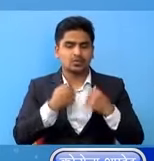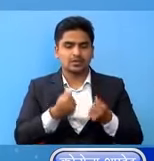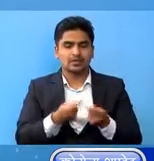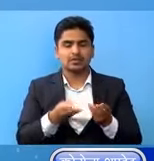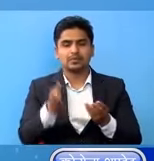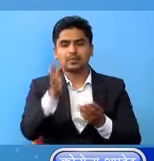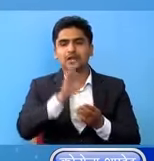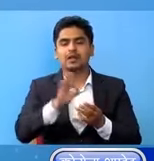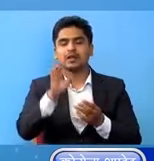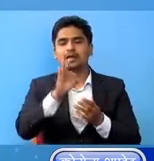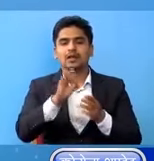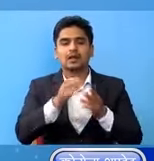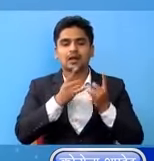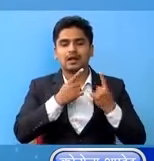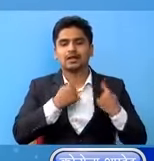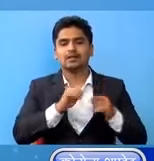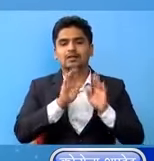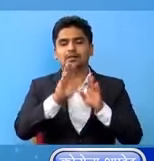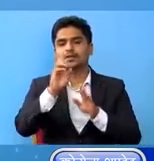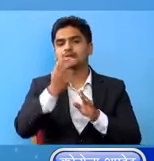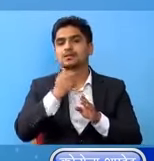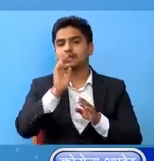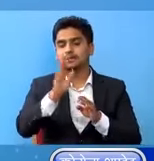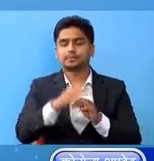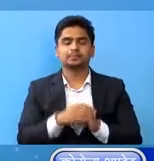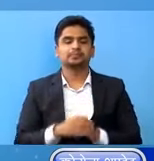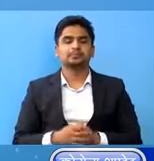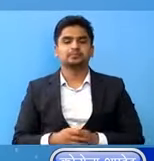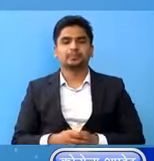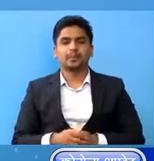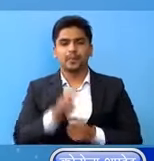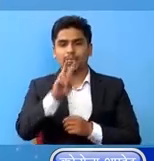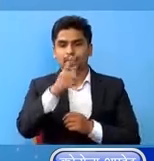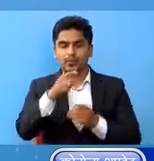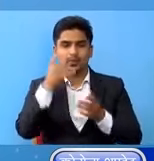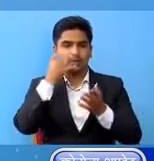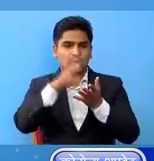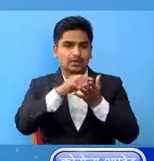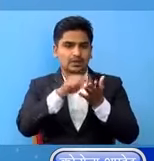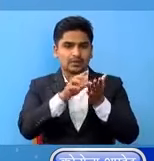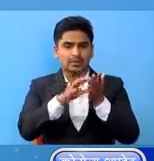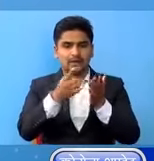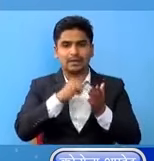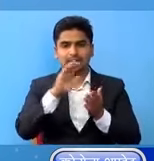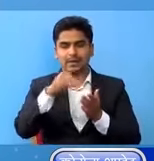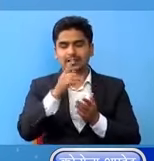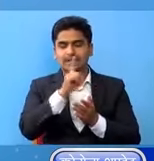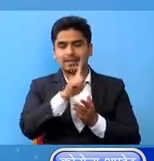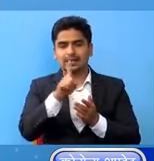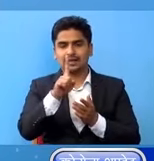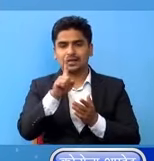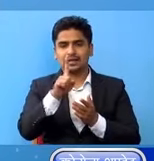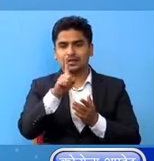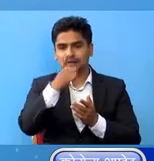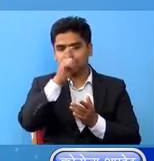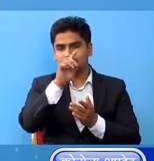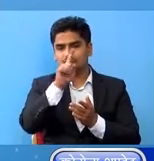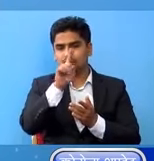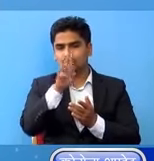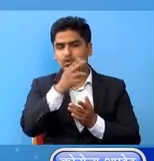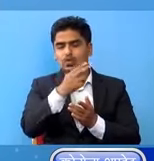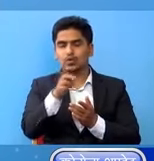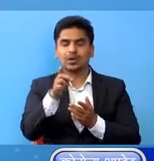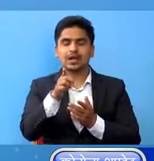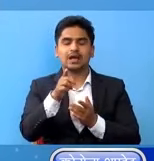स्वास्थ्य तथा जनसङ्ख्या मन्त्रालयले हार्दिक धन्यवाद दिन चाहन्छ। दुईवटा कल सेन्टरबाट हामीलाई 1,114 कल